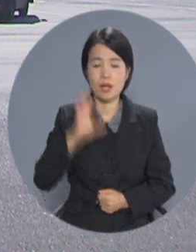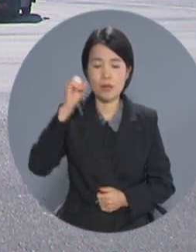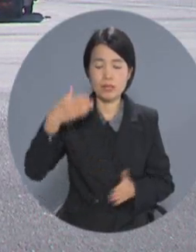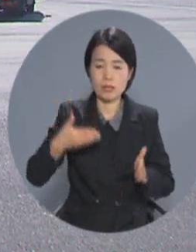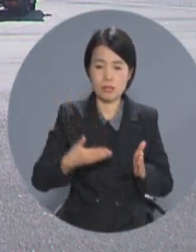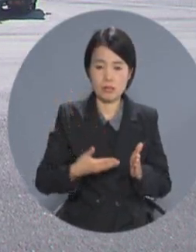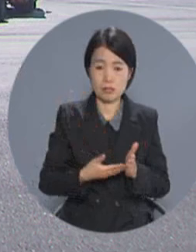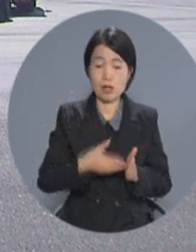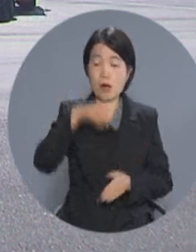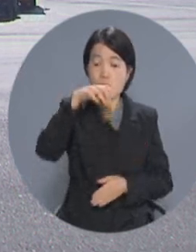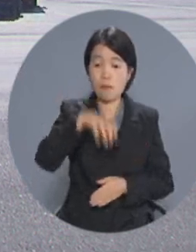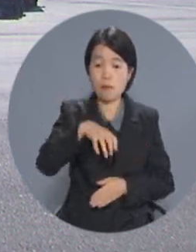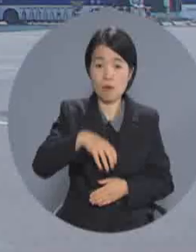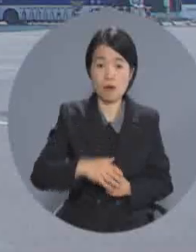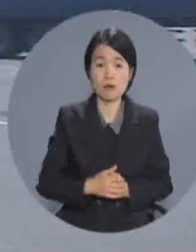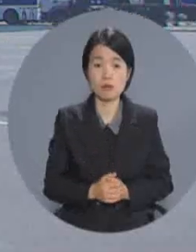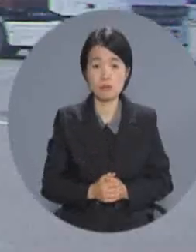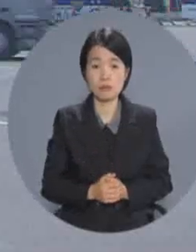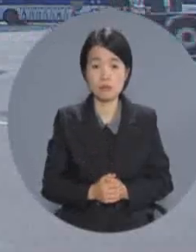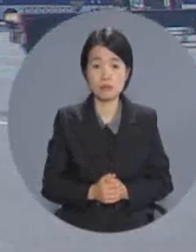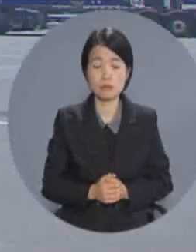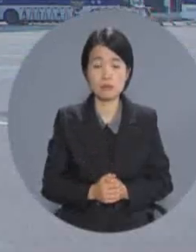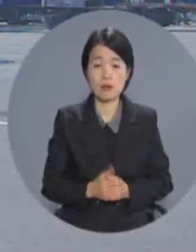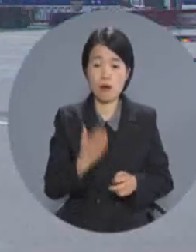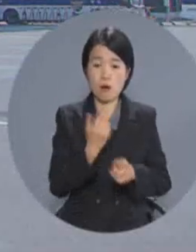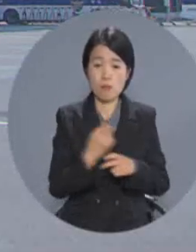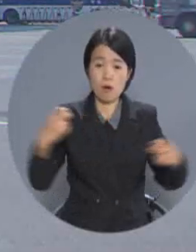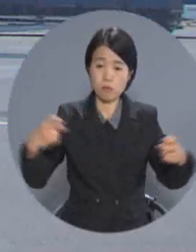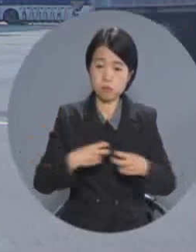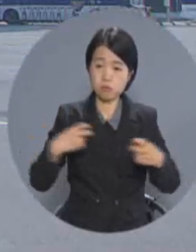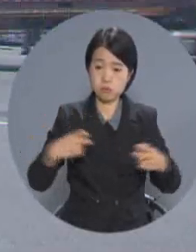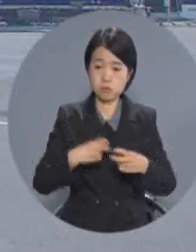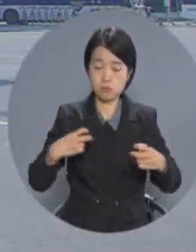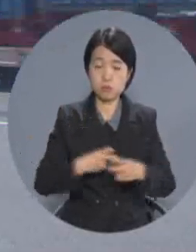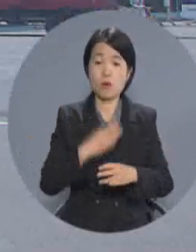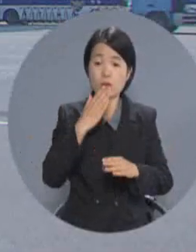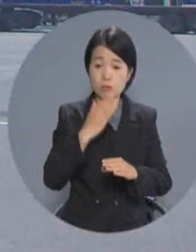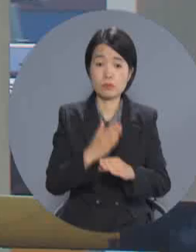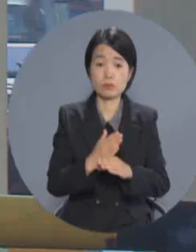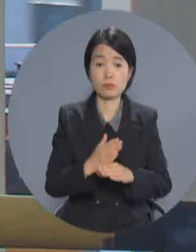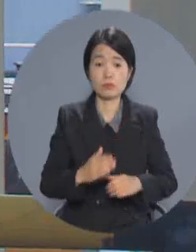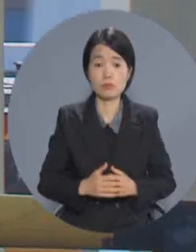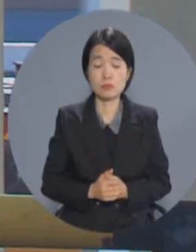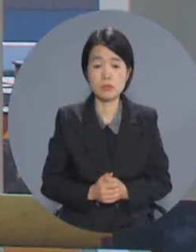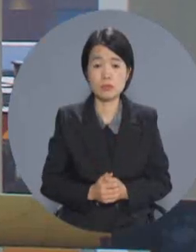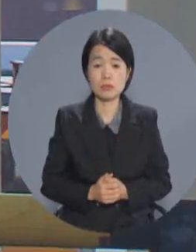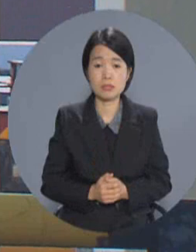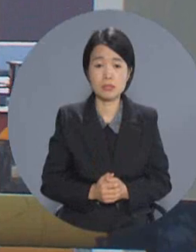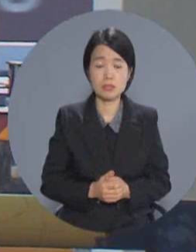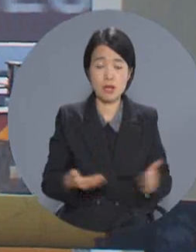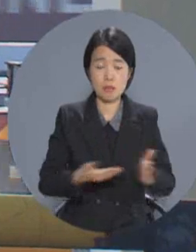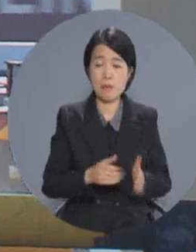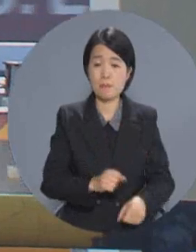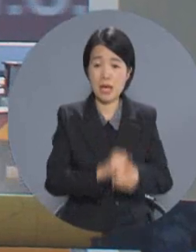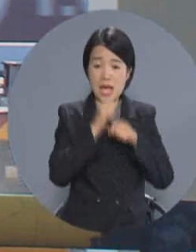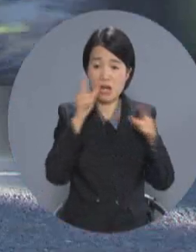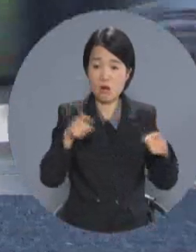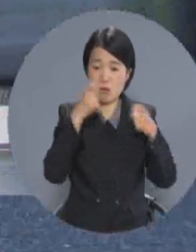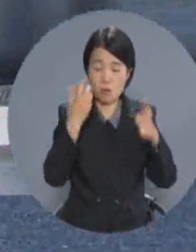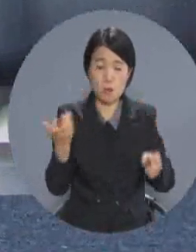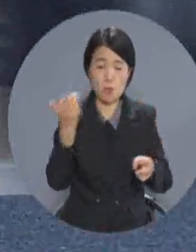광양항 국제터미널 앞입니다. 화물차들이 쉴 새 없이 게이트를 드나듭니다. 구두에 쌓여있던 컨테이너를